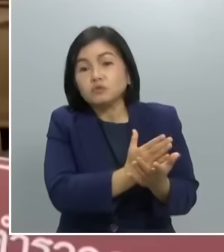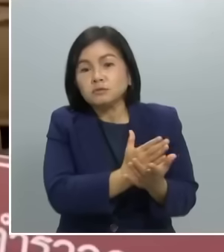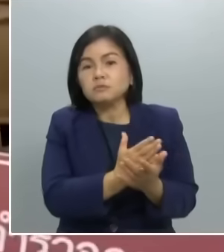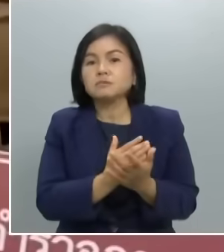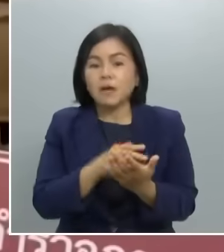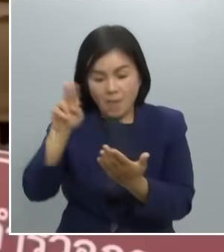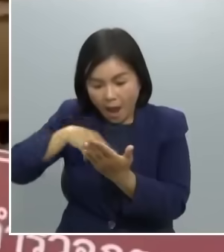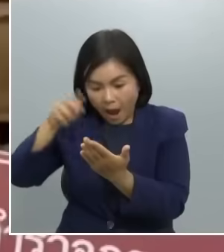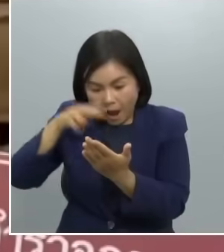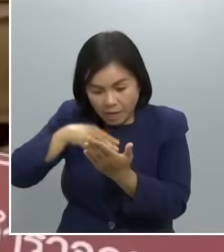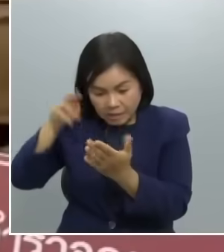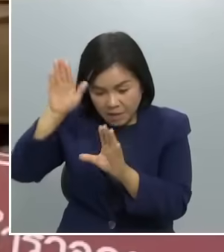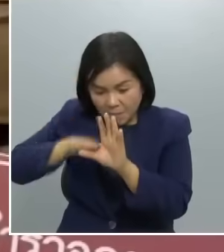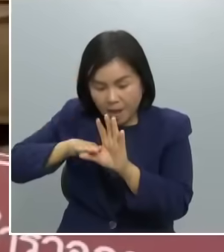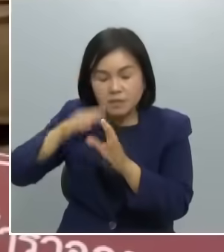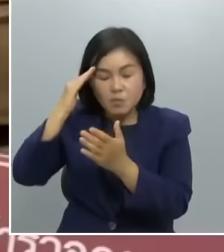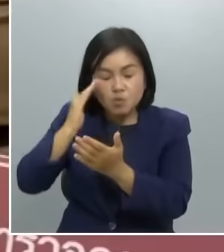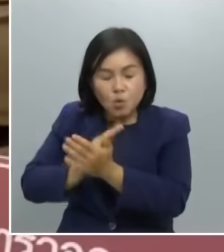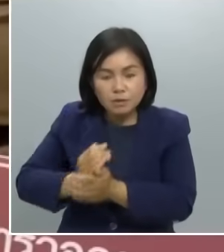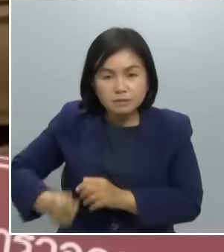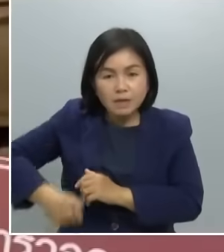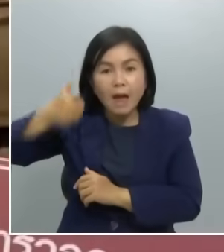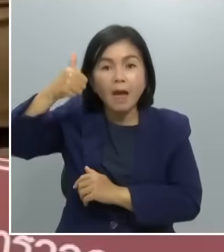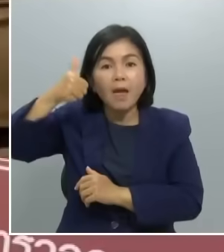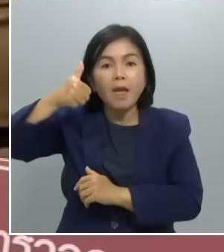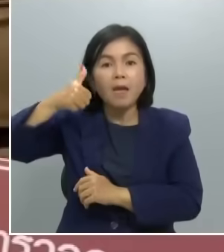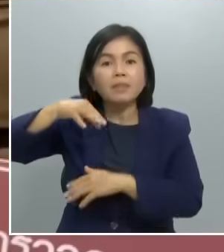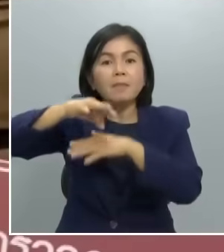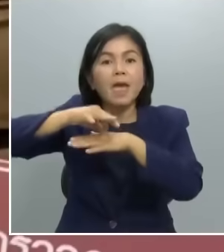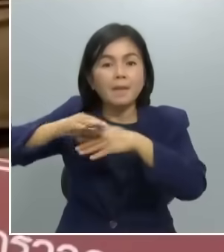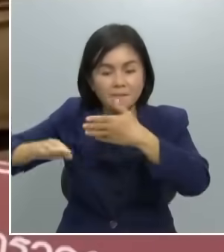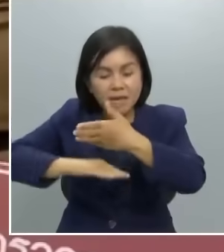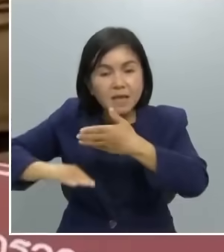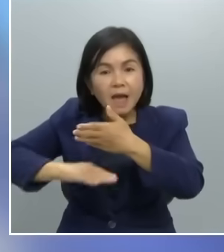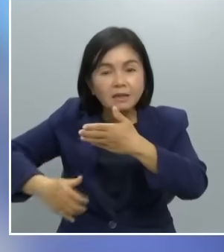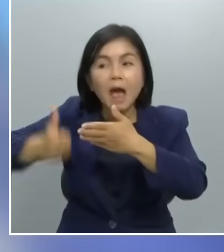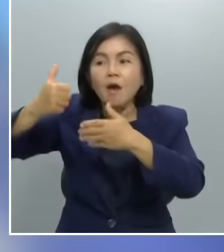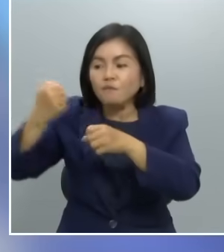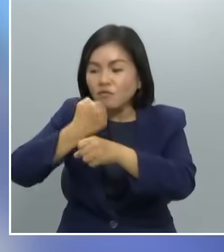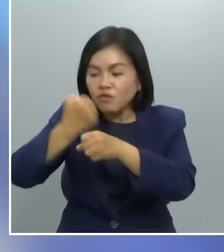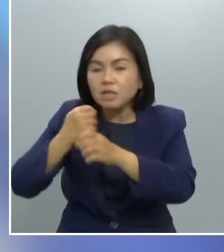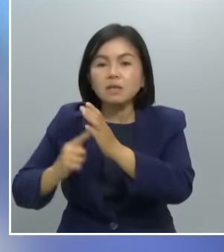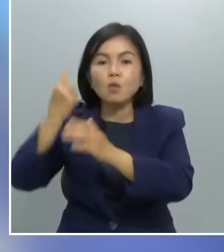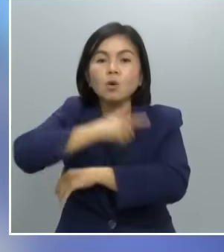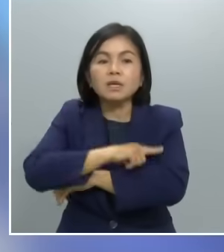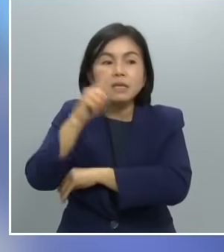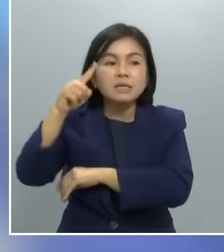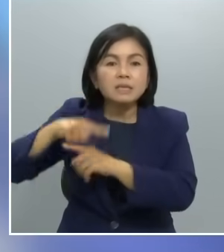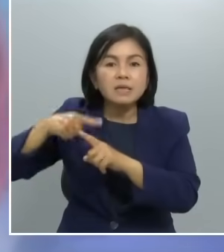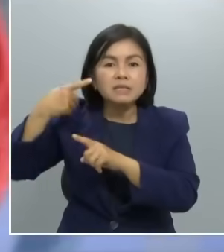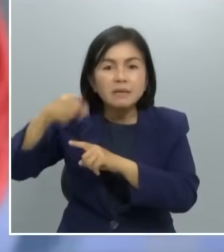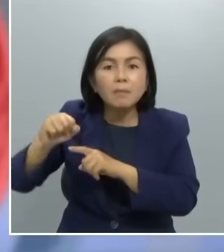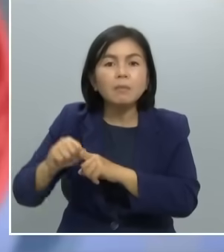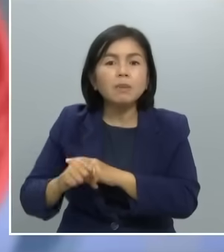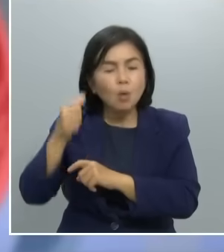สือมุ่งมั่นสอบเข้าตำรวจสอบเข้าจนเป็นใน10ได้แล้วก็เพิ่งจะเข้าไปฝึก1ตุลาคมผ่านมาแค่10วันนะค